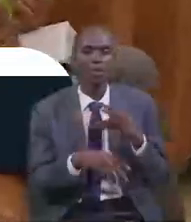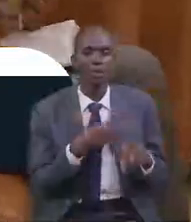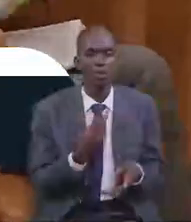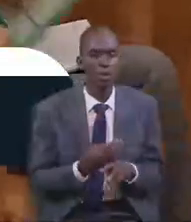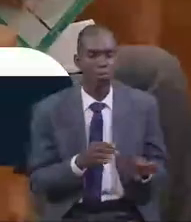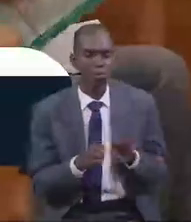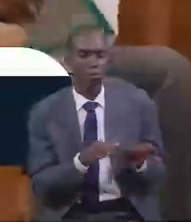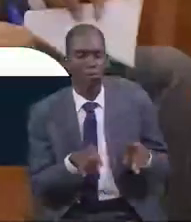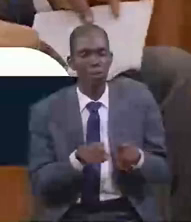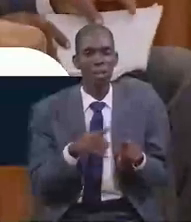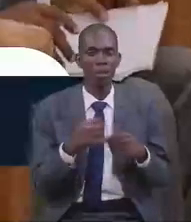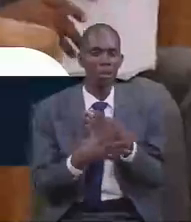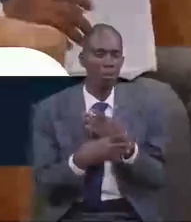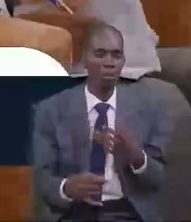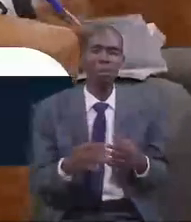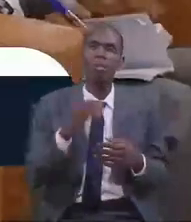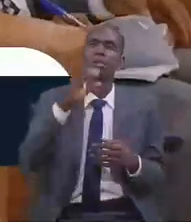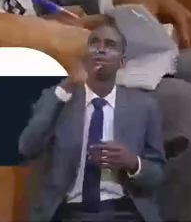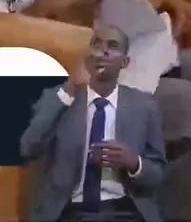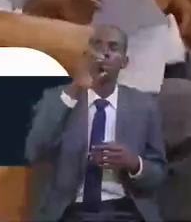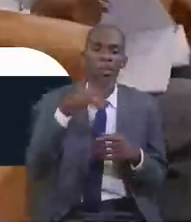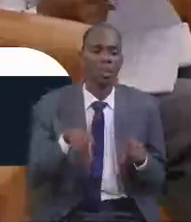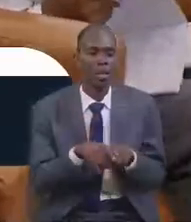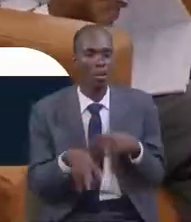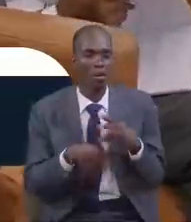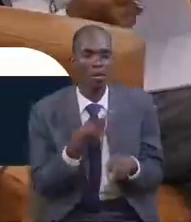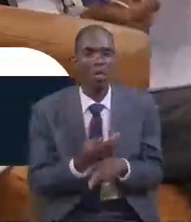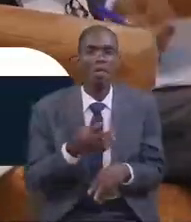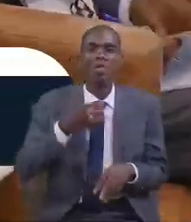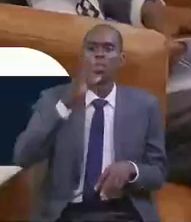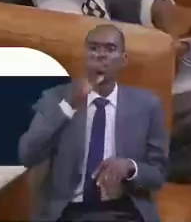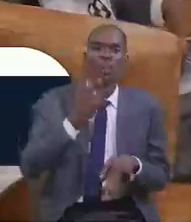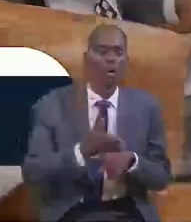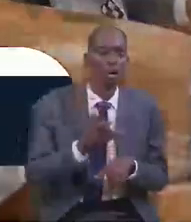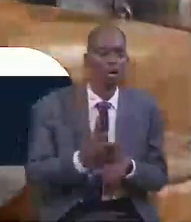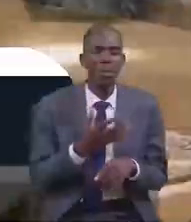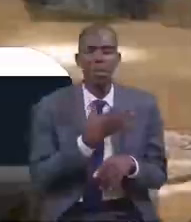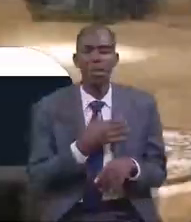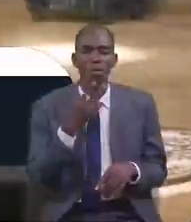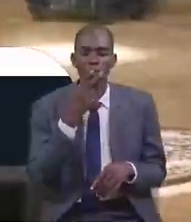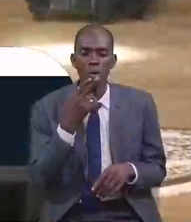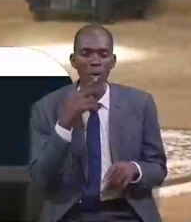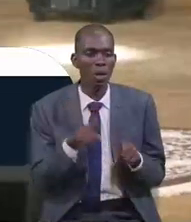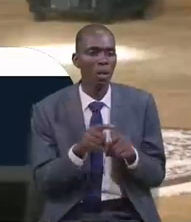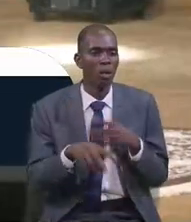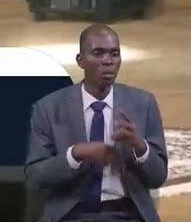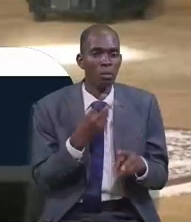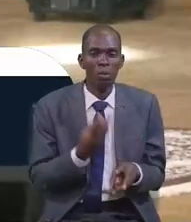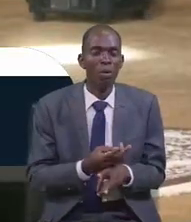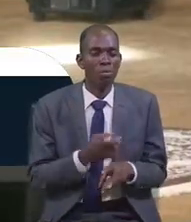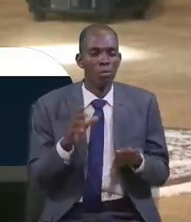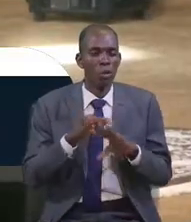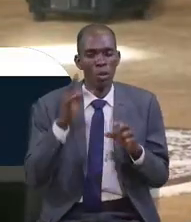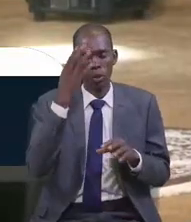qui fume comme le monde, qui fait les choses que les gens du monde font. Pourquoi? Je crois que